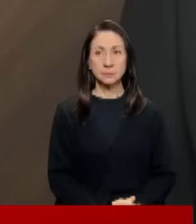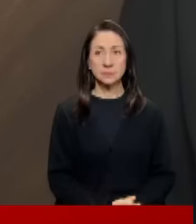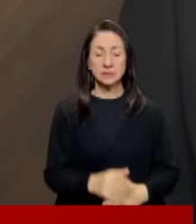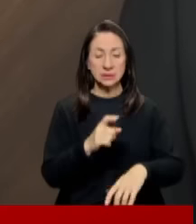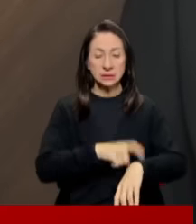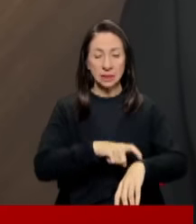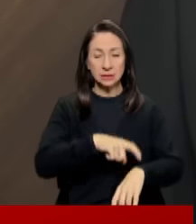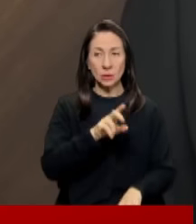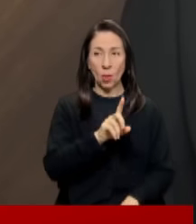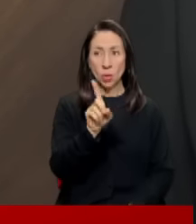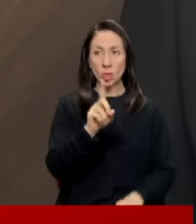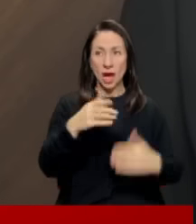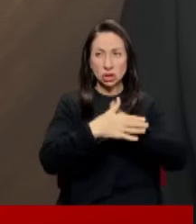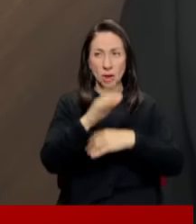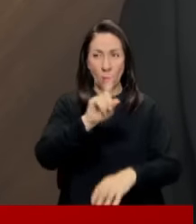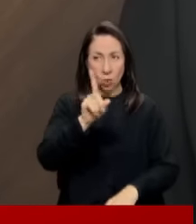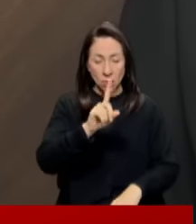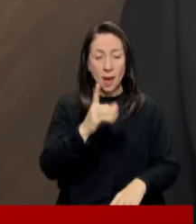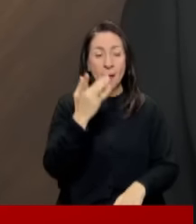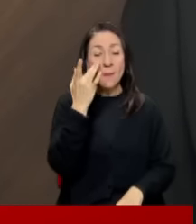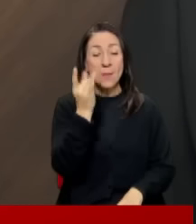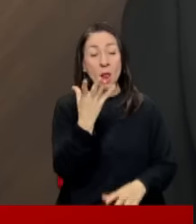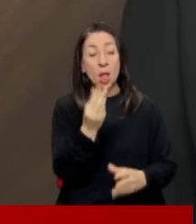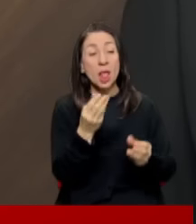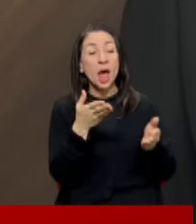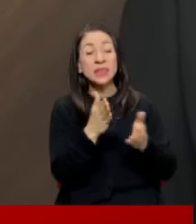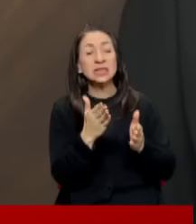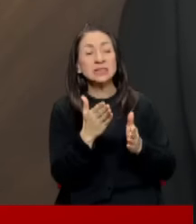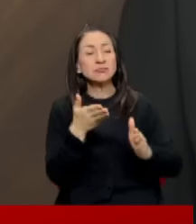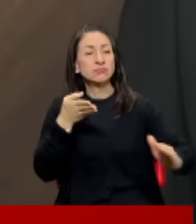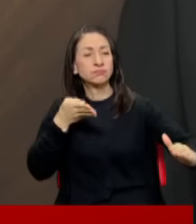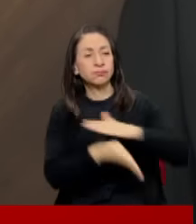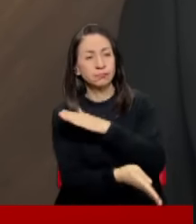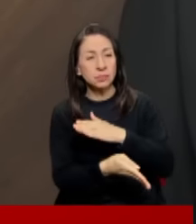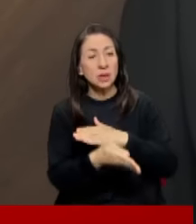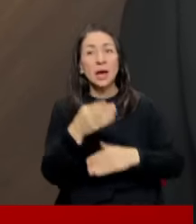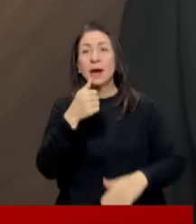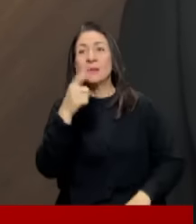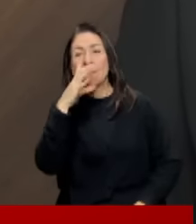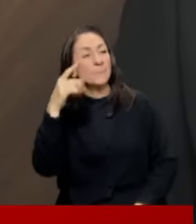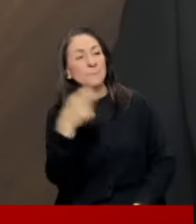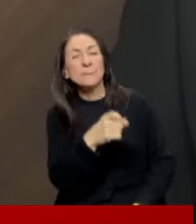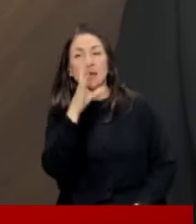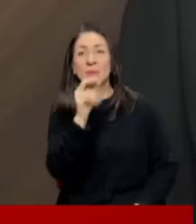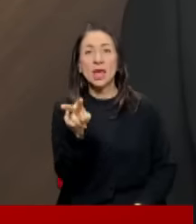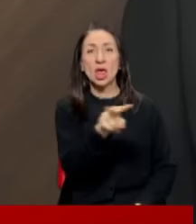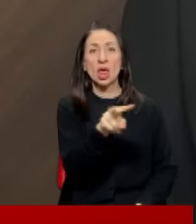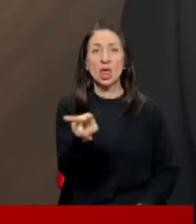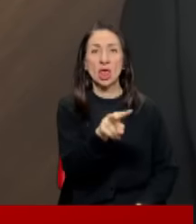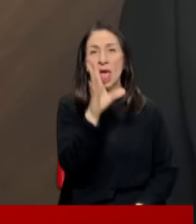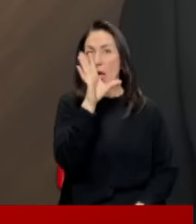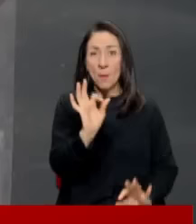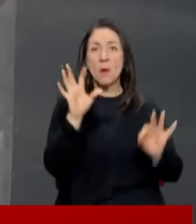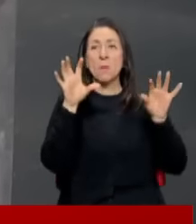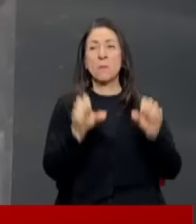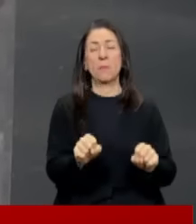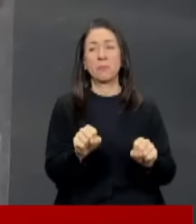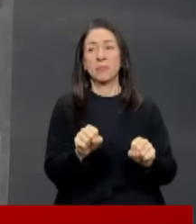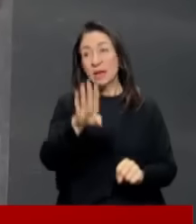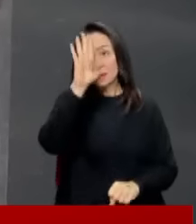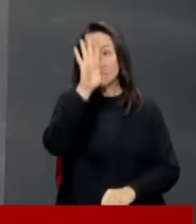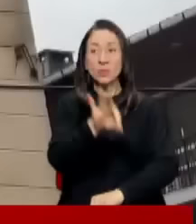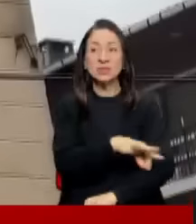Saat 22'de belirlenen adresi yapılan baskında cinayet zanlısı her iki şahıs da yakalandı.